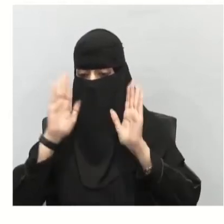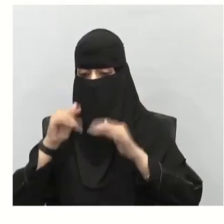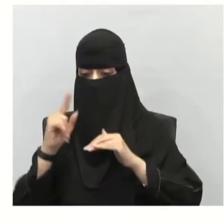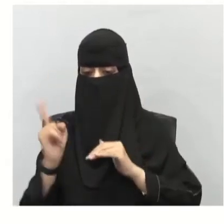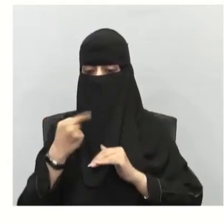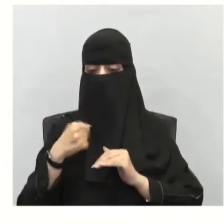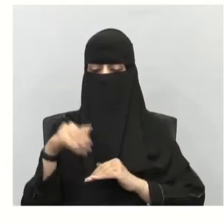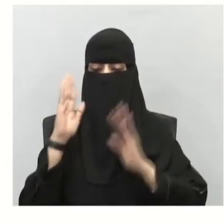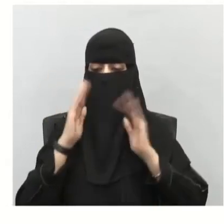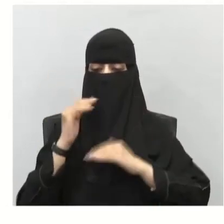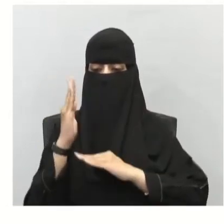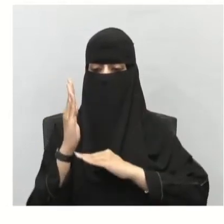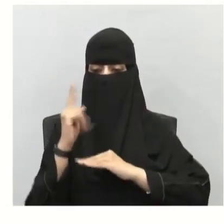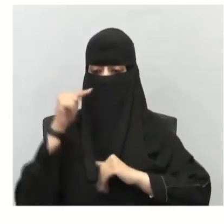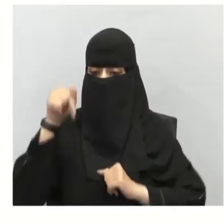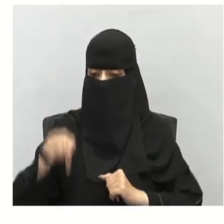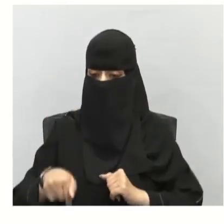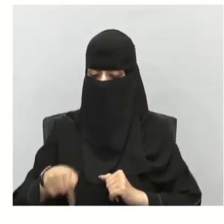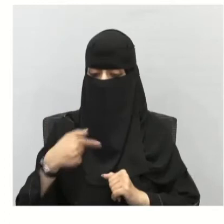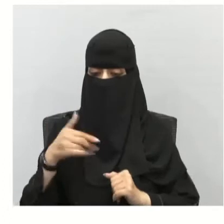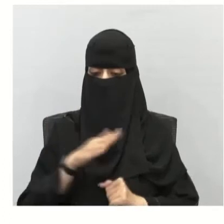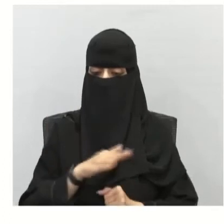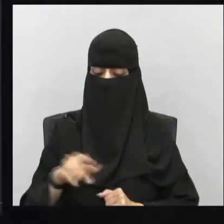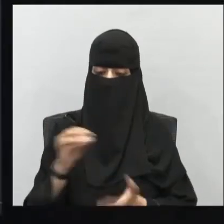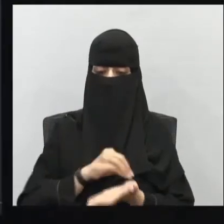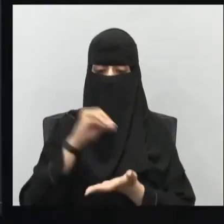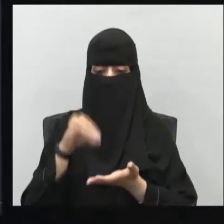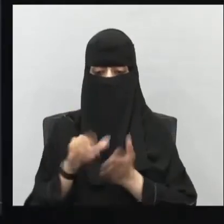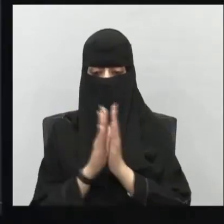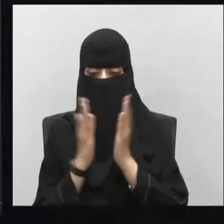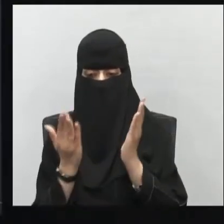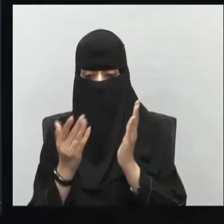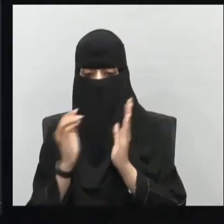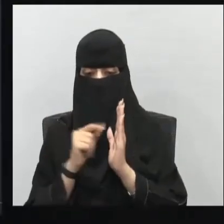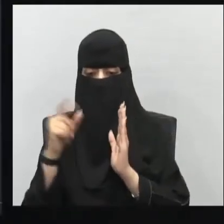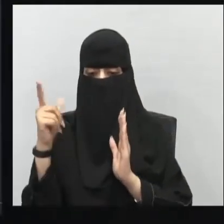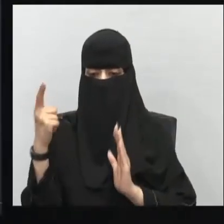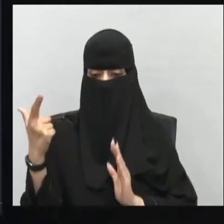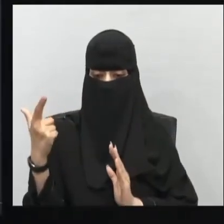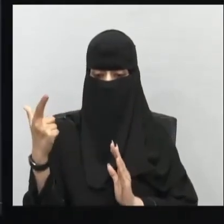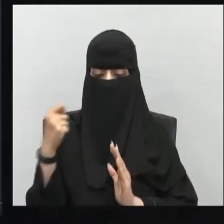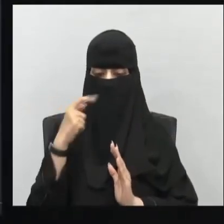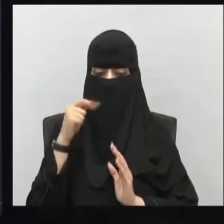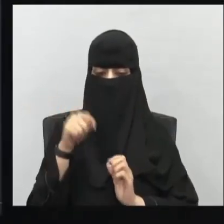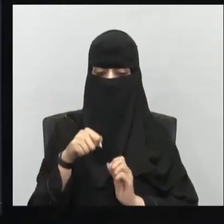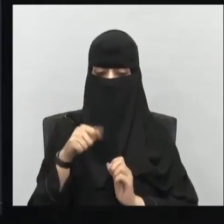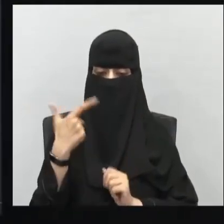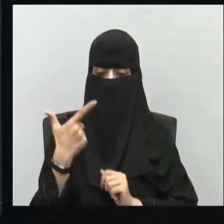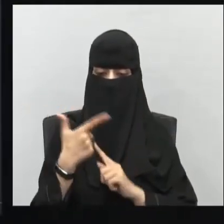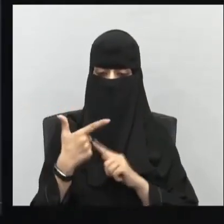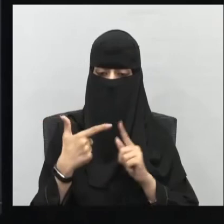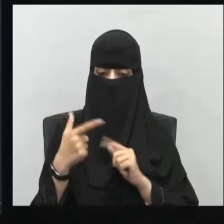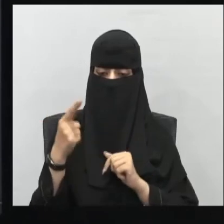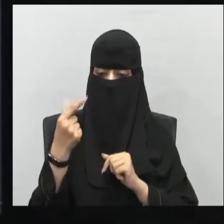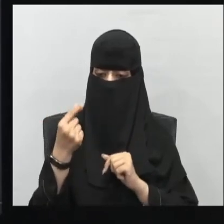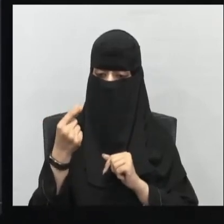صلاة الظهر. الآن صغاري ننتقل إلى الكتاب المدرسي. أفتح إصبعي السبابة والإبهام بشكل رقم 7،